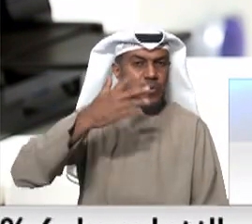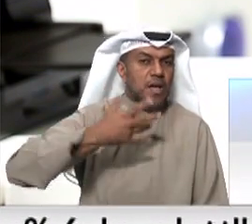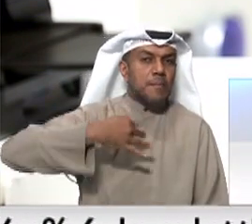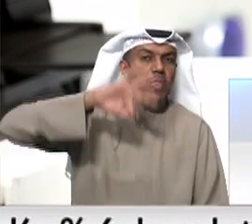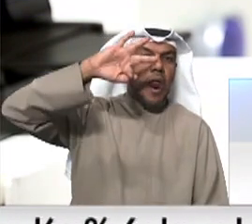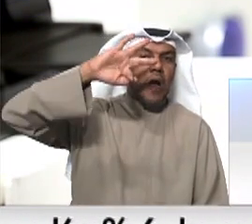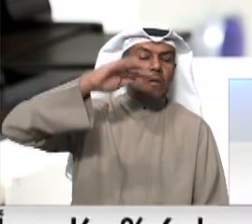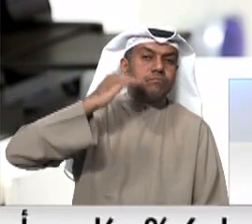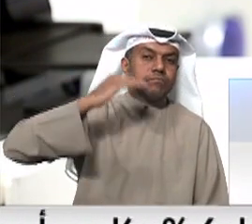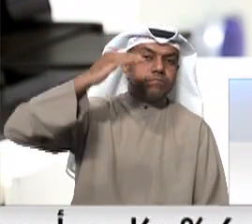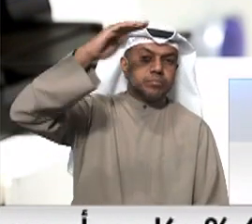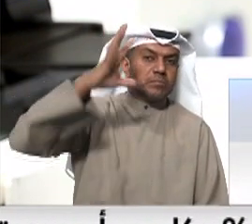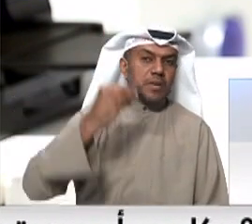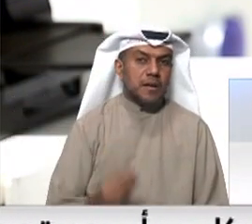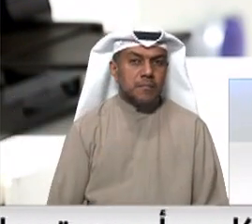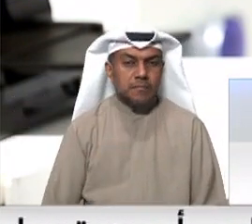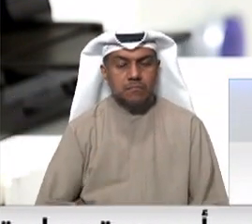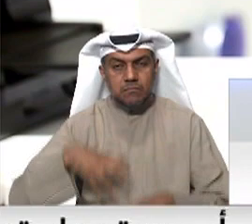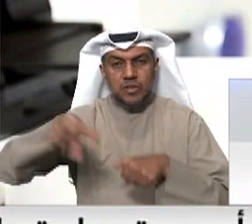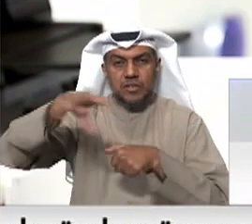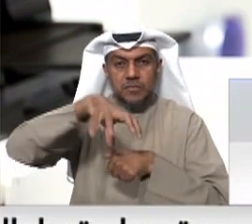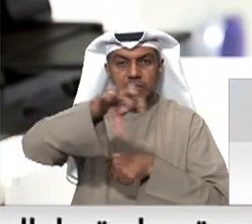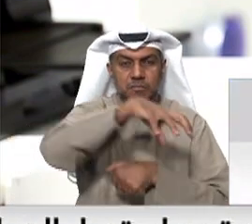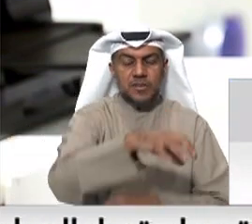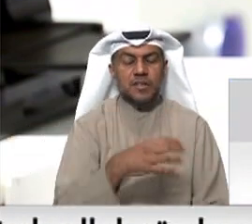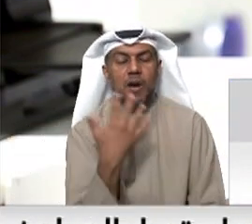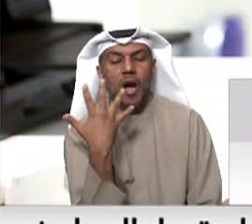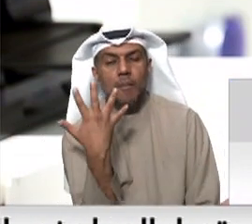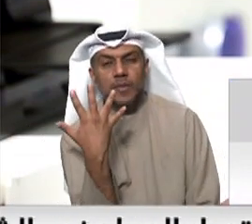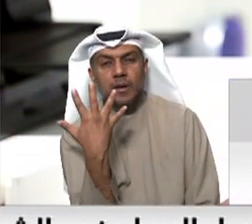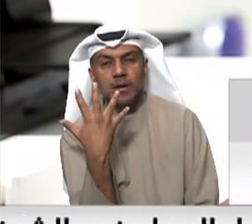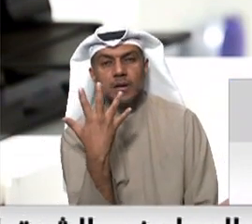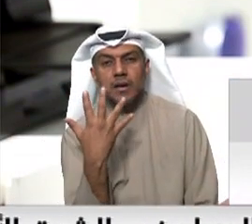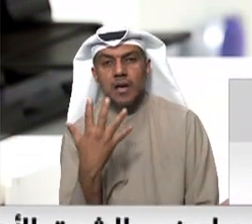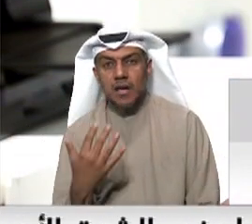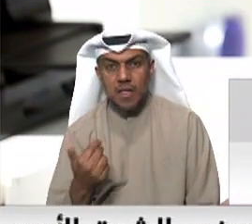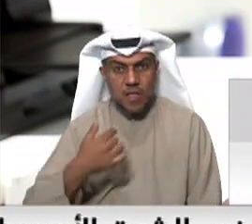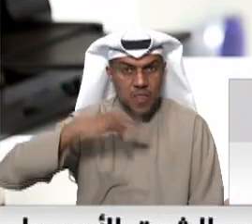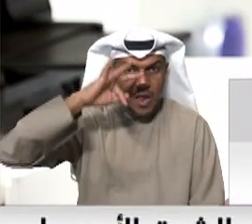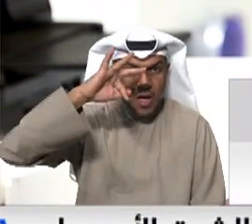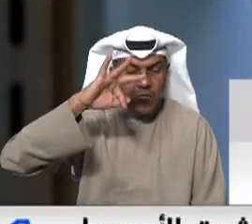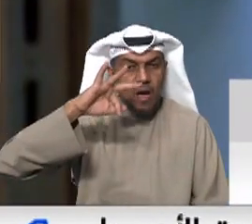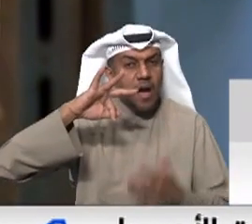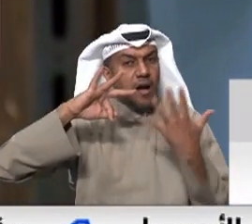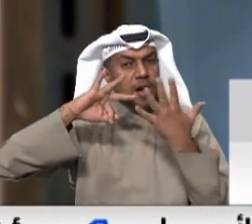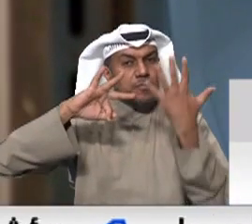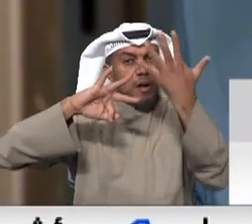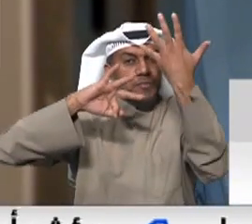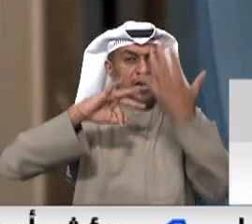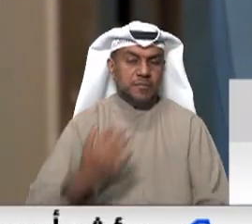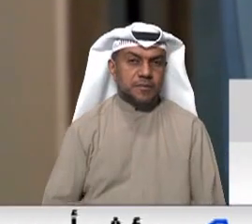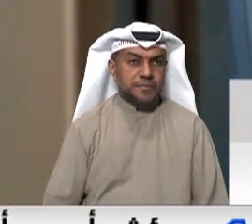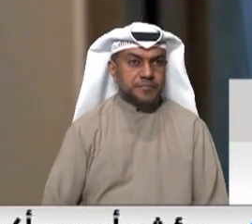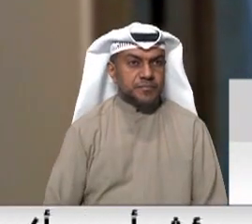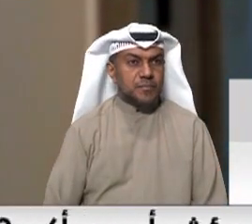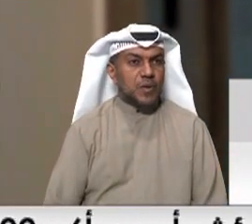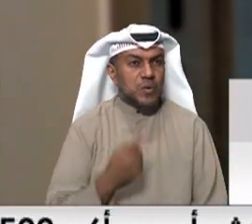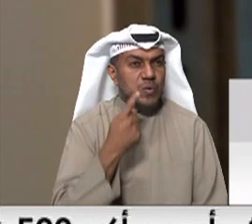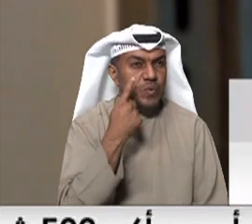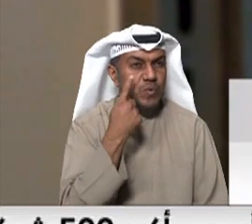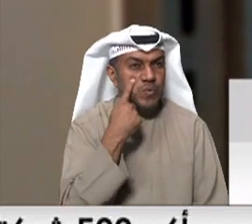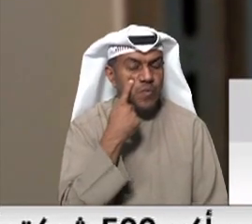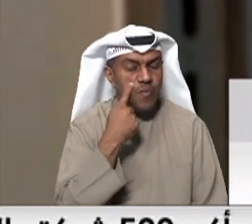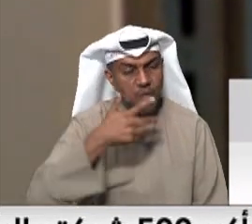دور تقريبا في 5 أقسام، وكل قسم في 14 عيادة تقريبا. في مركز الفروانية كان